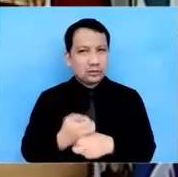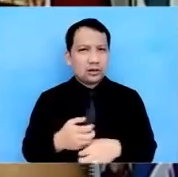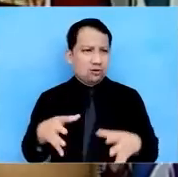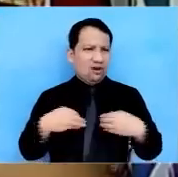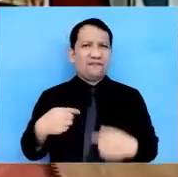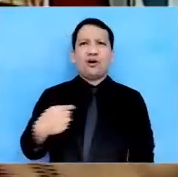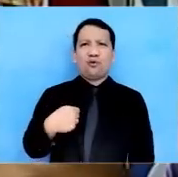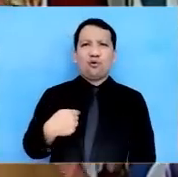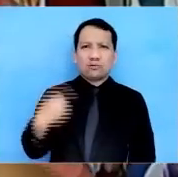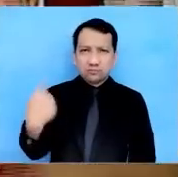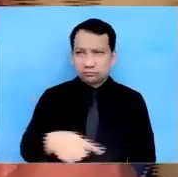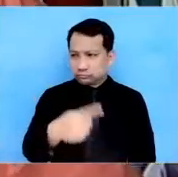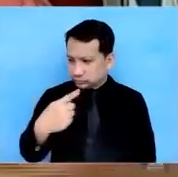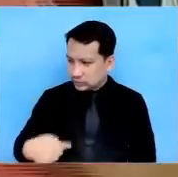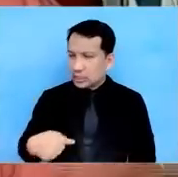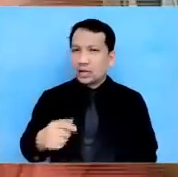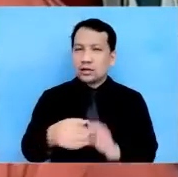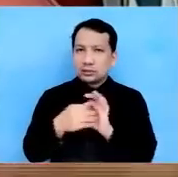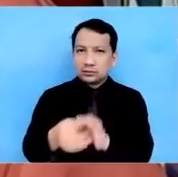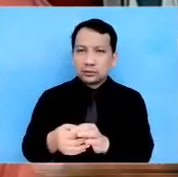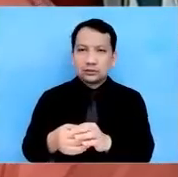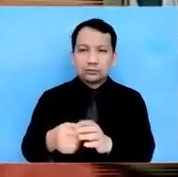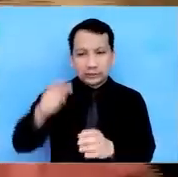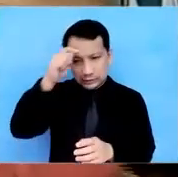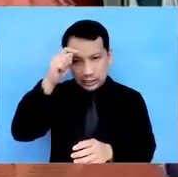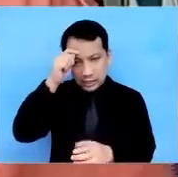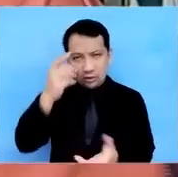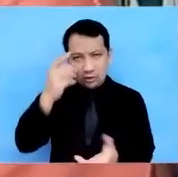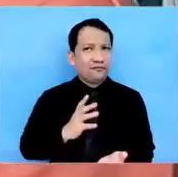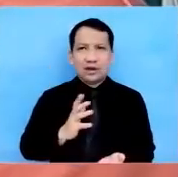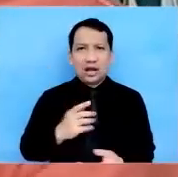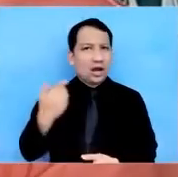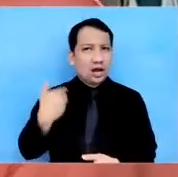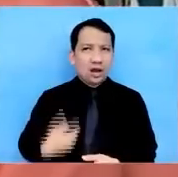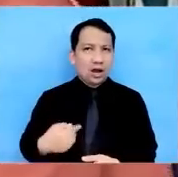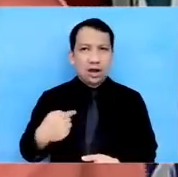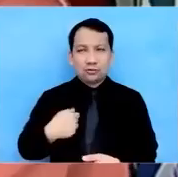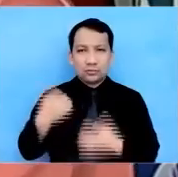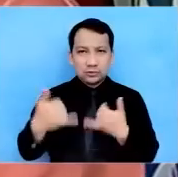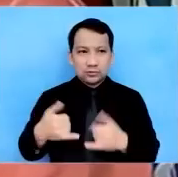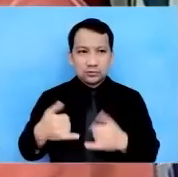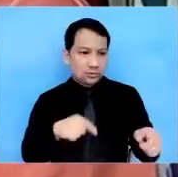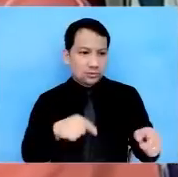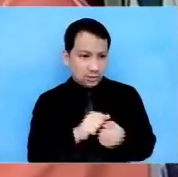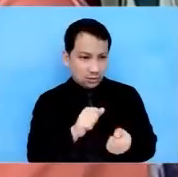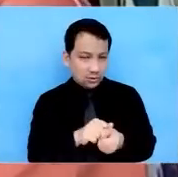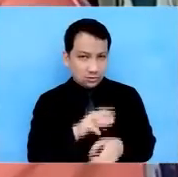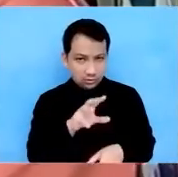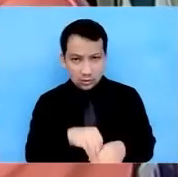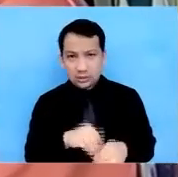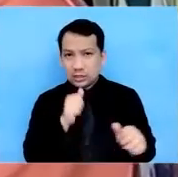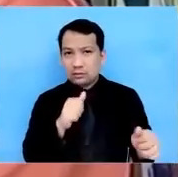ako as a player yung mamurahin, yung kasabihan ng tanga, whatever. Kasi ako yun eh, ako yung naglalaro eh. Pero that doesn't give them, hindi